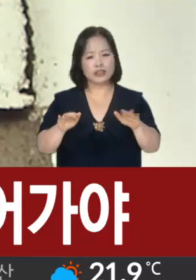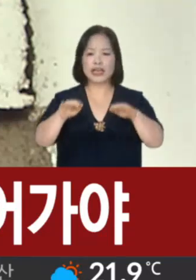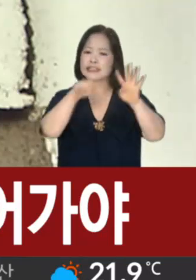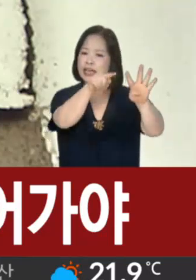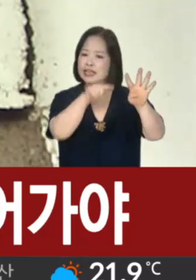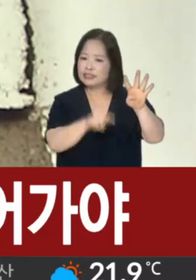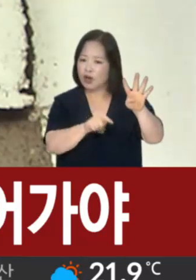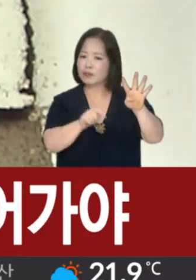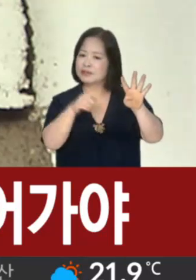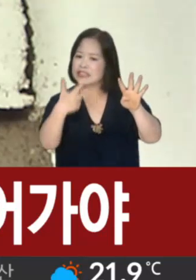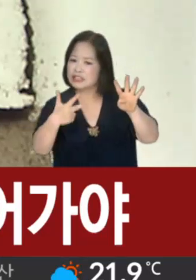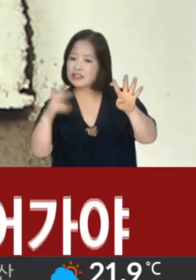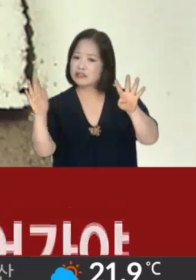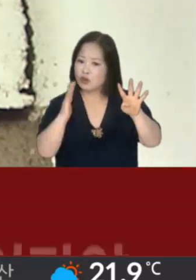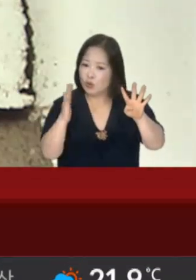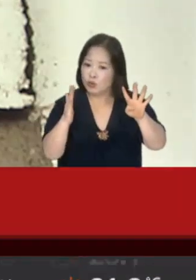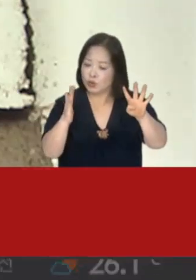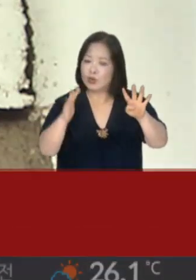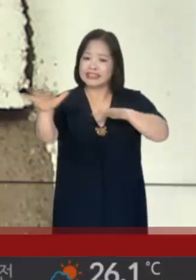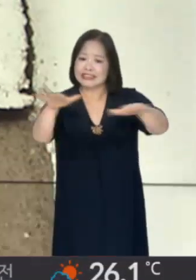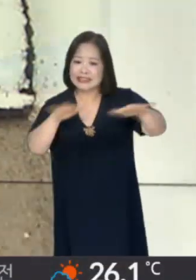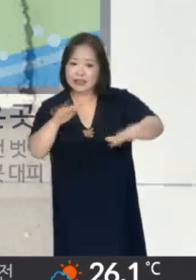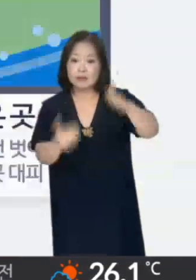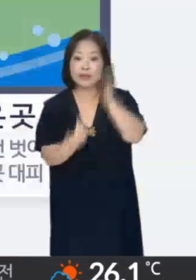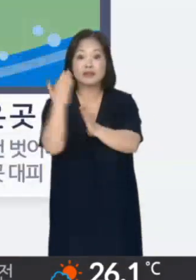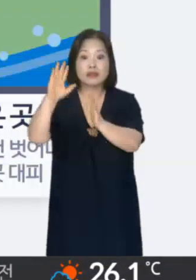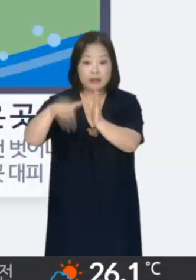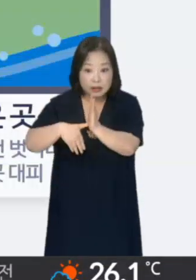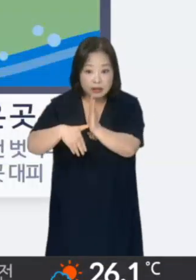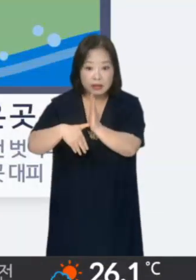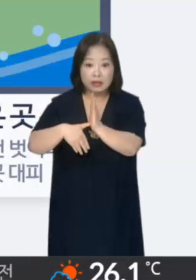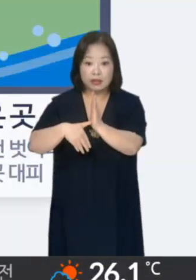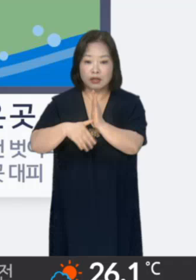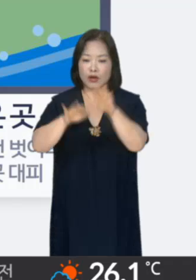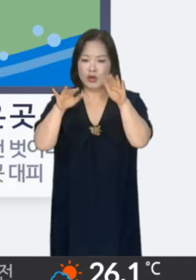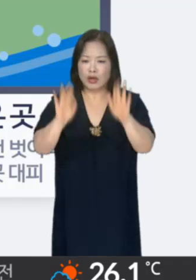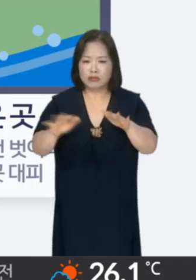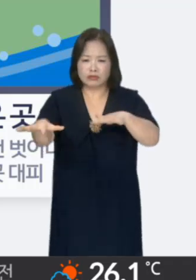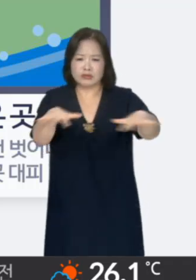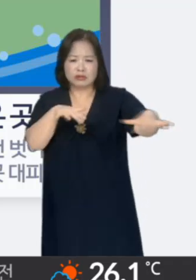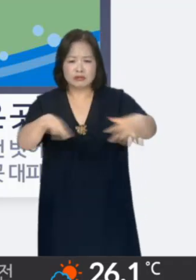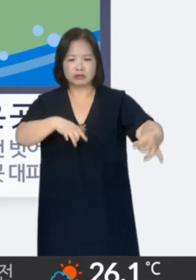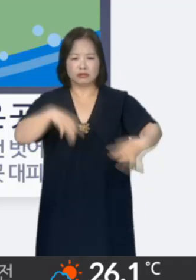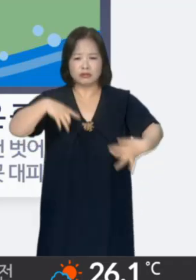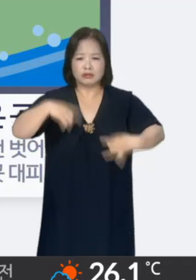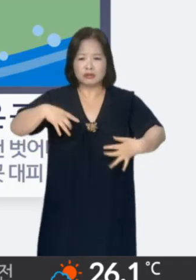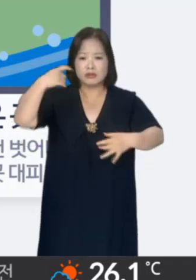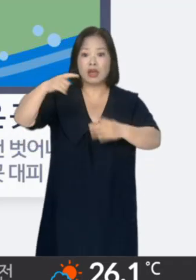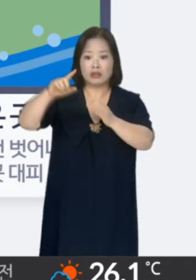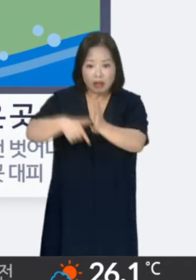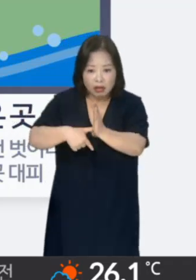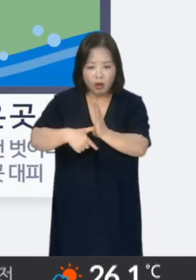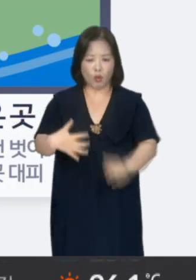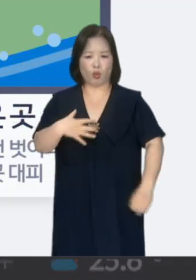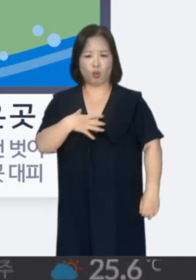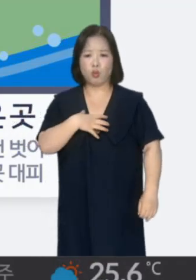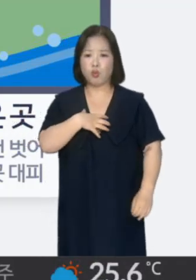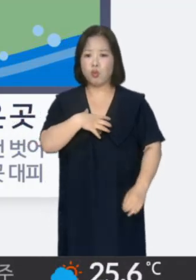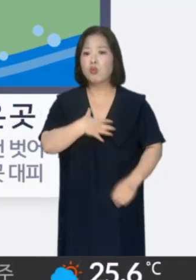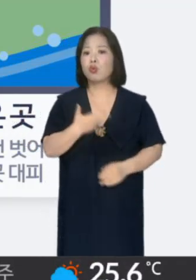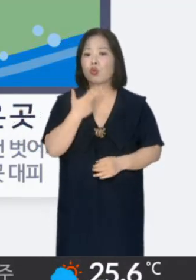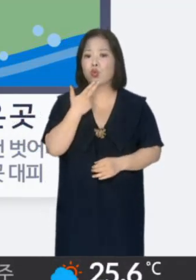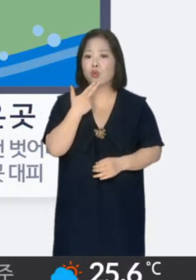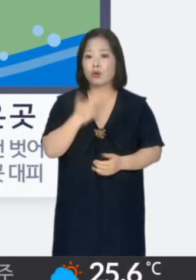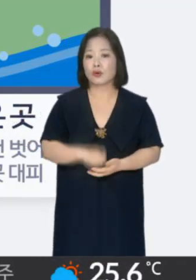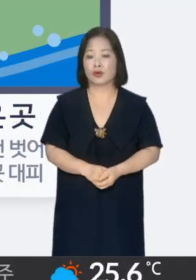수준에 지금 뭐 피해 정도에 나타나고 있지만 이 정도의 지진 규모라든가 진도에 크게 위험한 수준은 아니거든요.